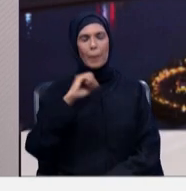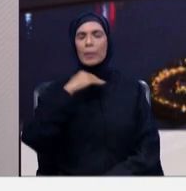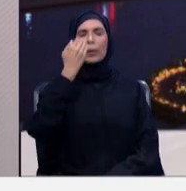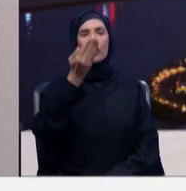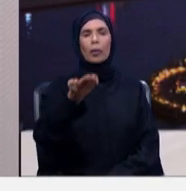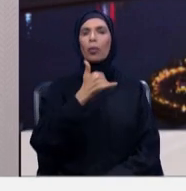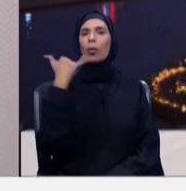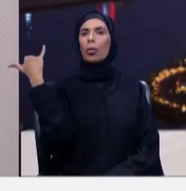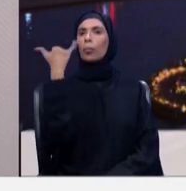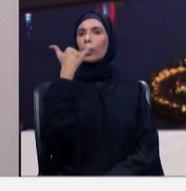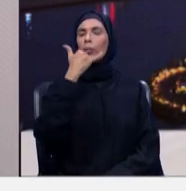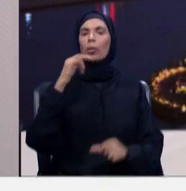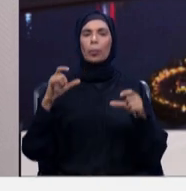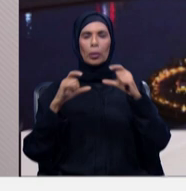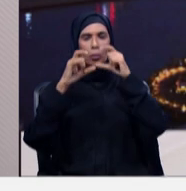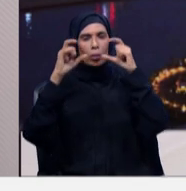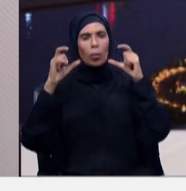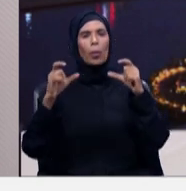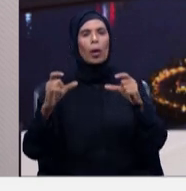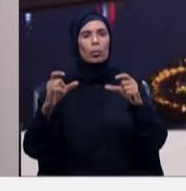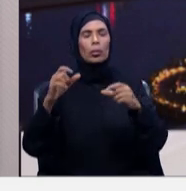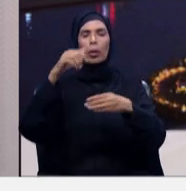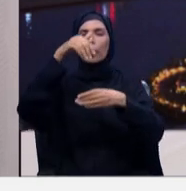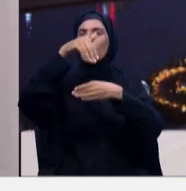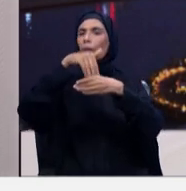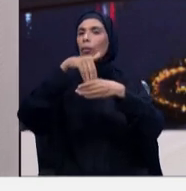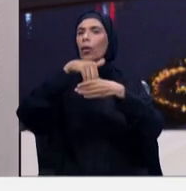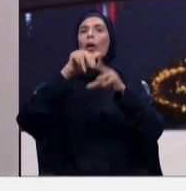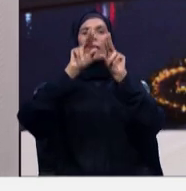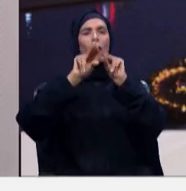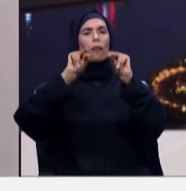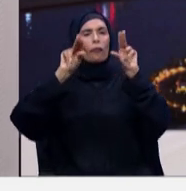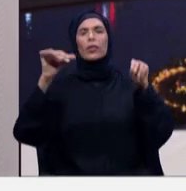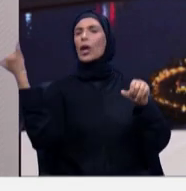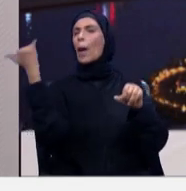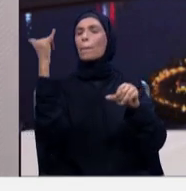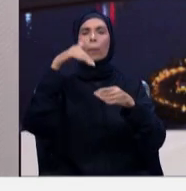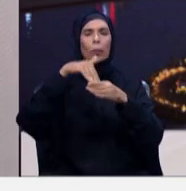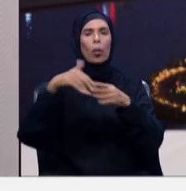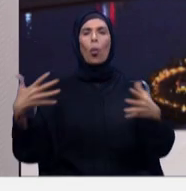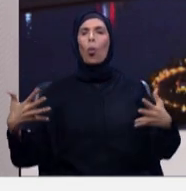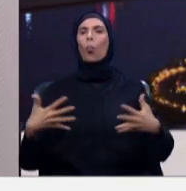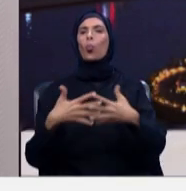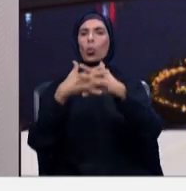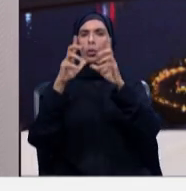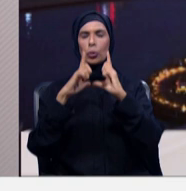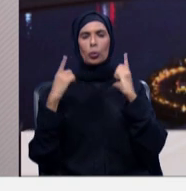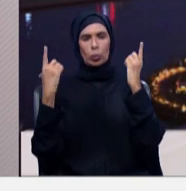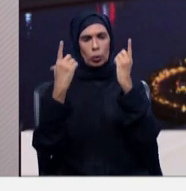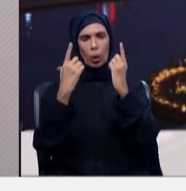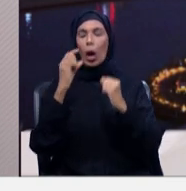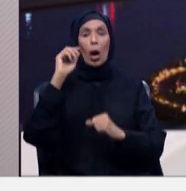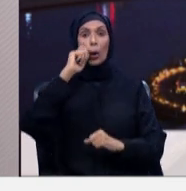أهمية الرقابة على الانتخابات من أهمية الانتخابات نفسها، والتي تعني حق مشاركة الرجال والنساء في الشؤون العامة